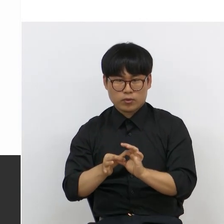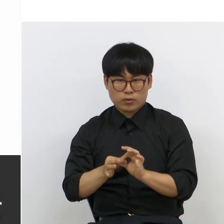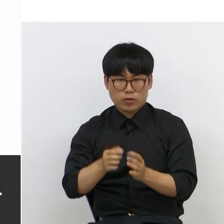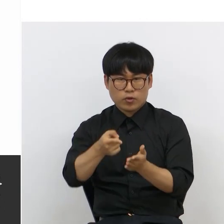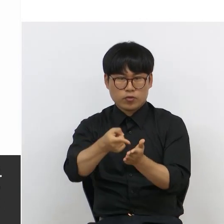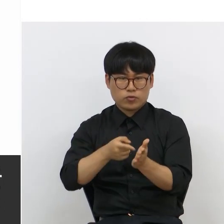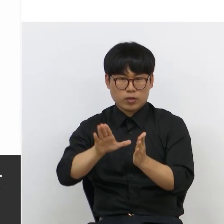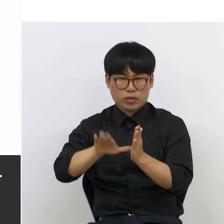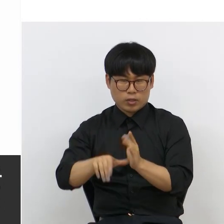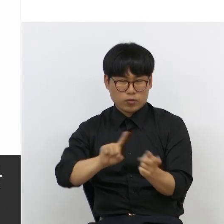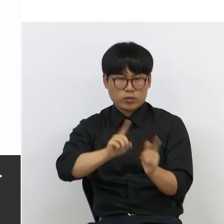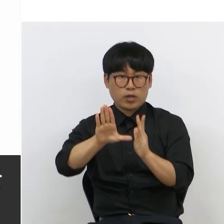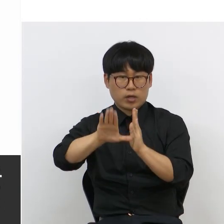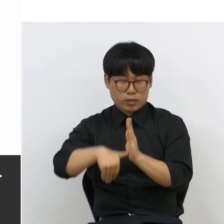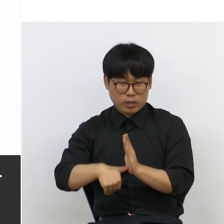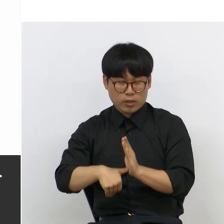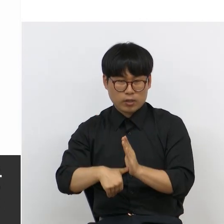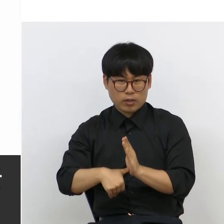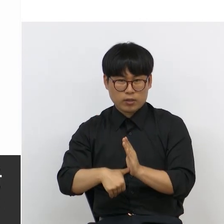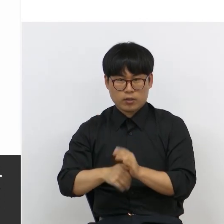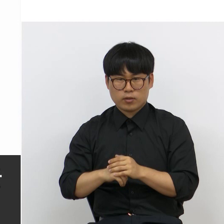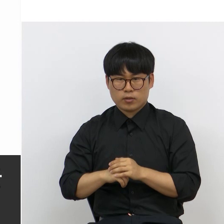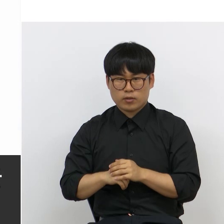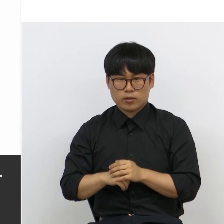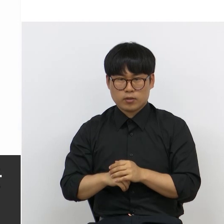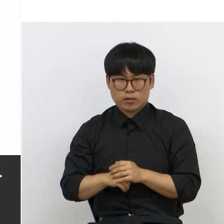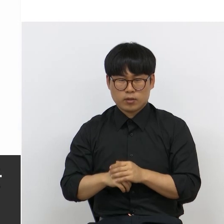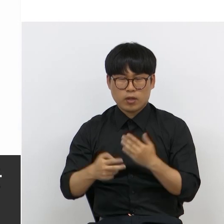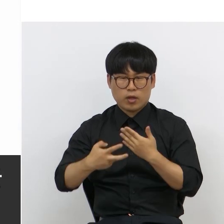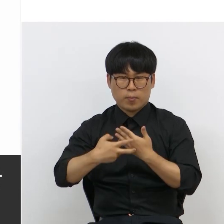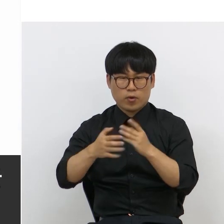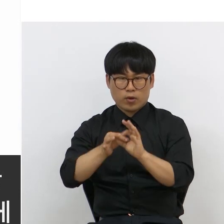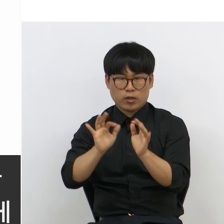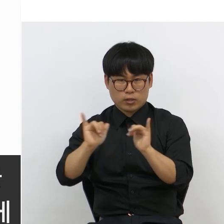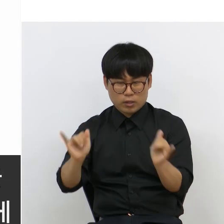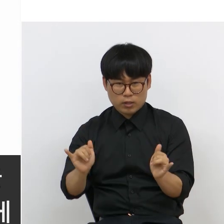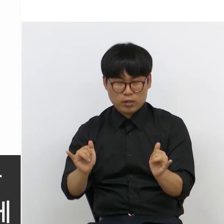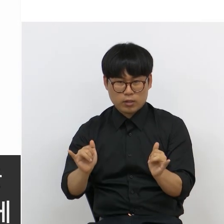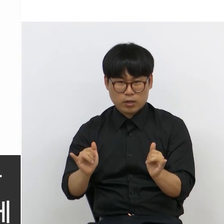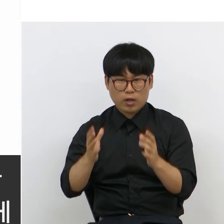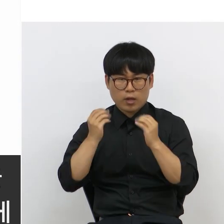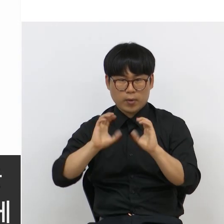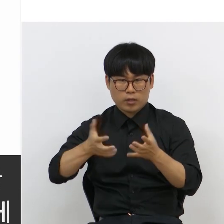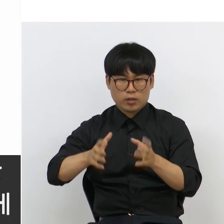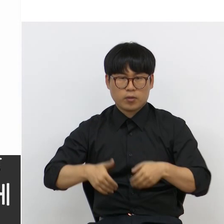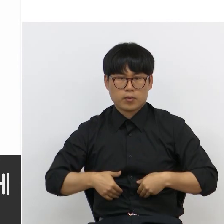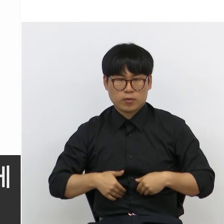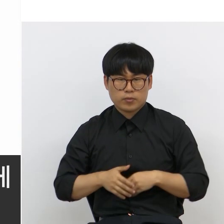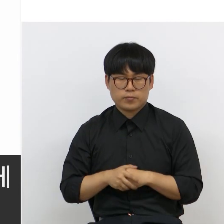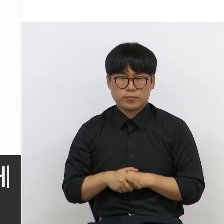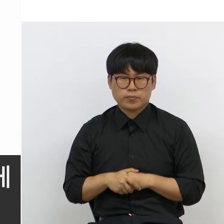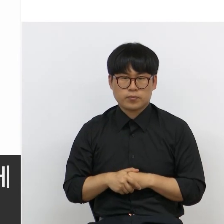때도 끊임없이 그런 부분에 대해서 의료진하고 많은 대화를 나눠야 됩니다. 다시 말해서 선천성